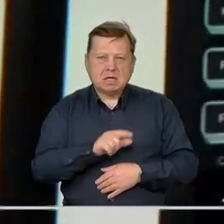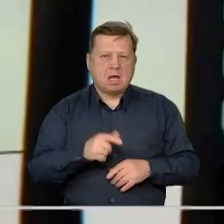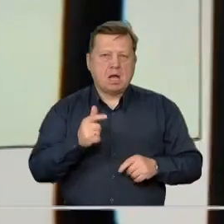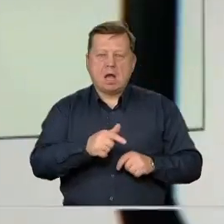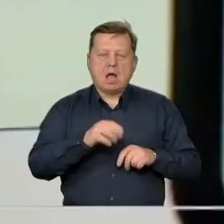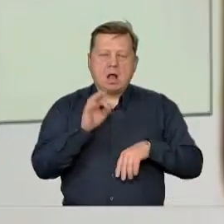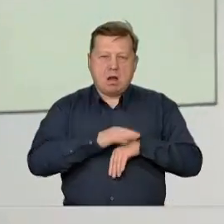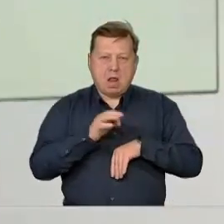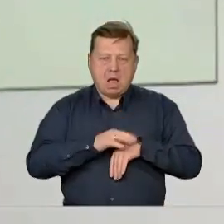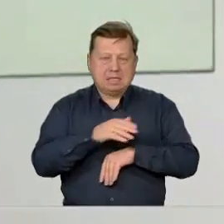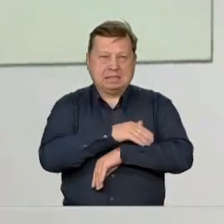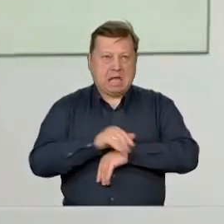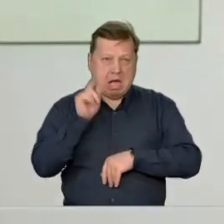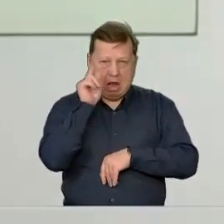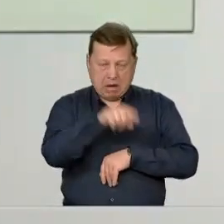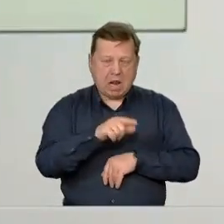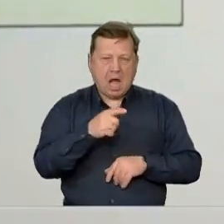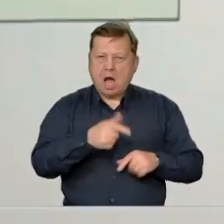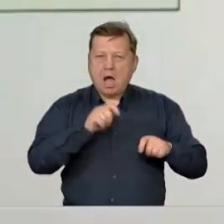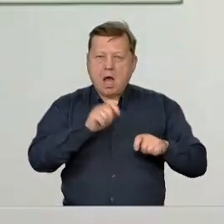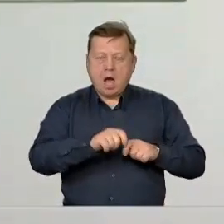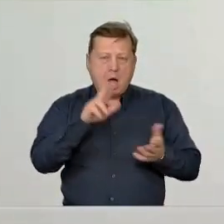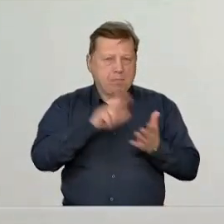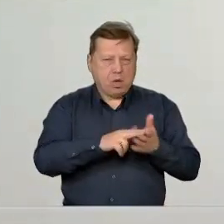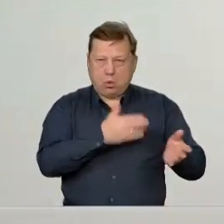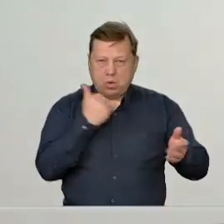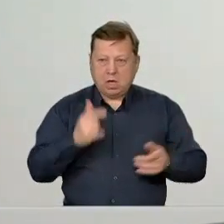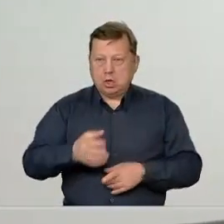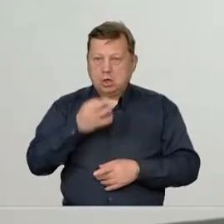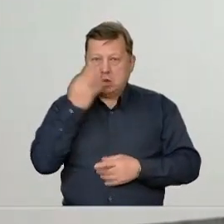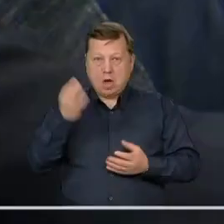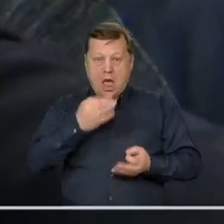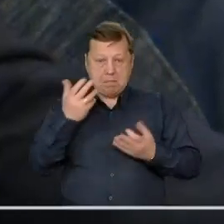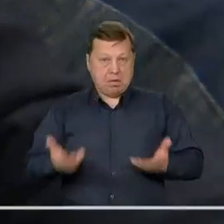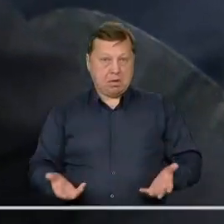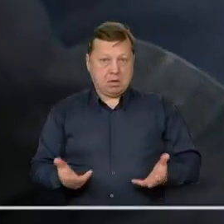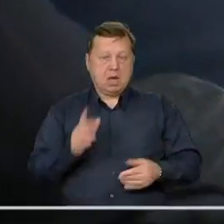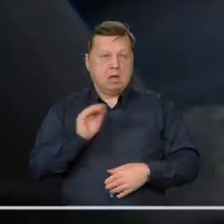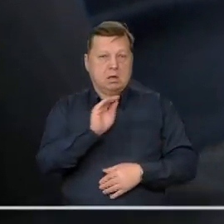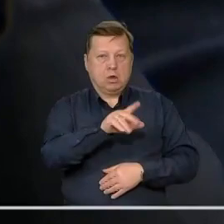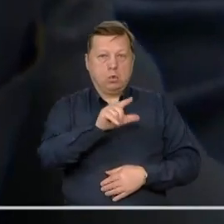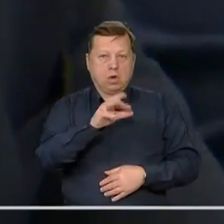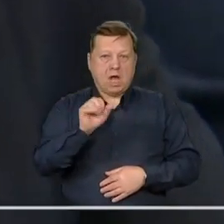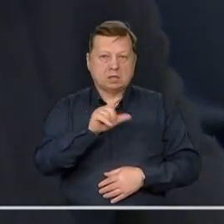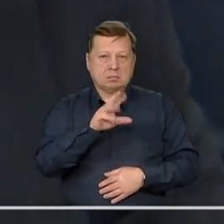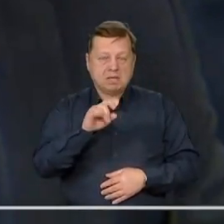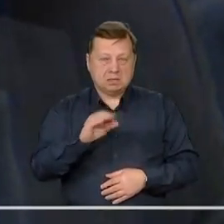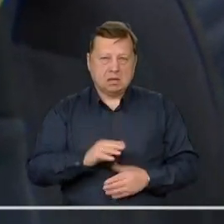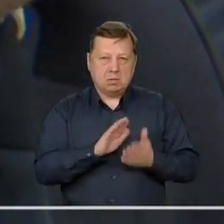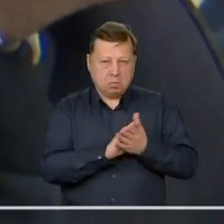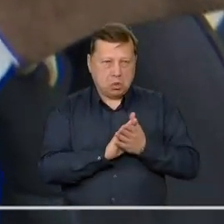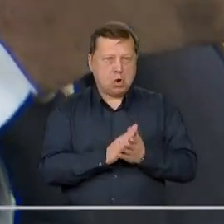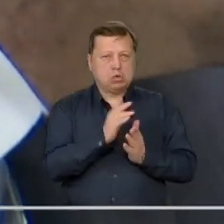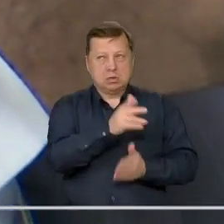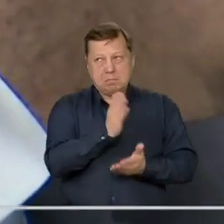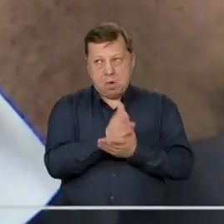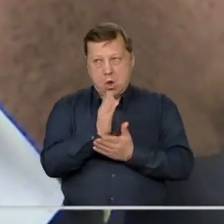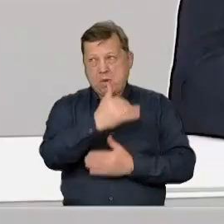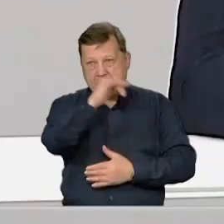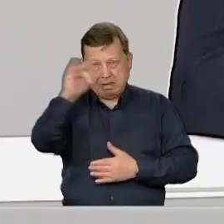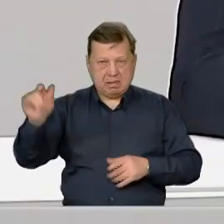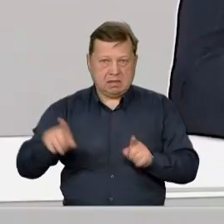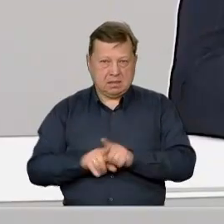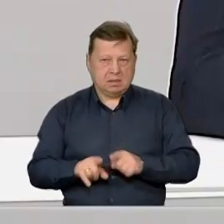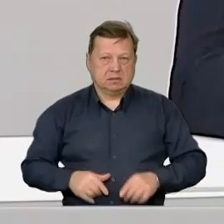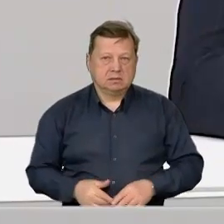niesprawdzonego leczenia za granicą. Gdy zobaczył u siebie poprawę, zwrócił się do Łukasza Mejzy z propozycją pomagania innym w ten sposób.